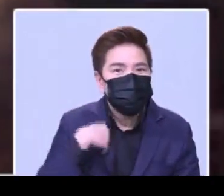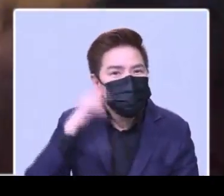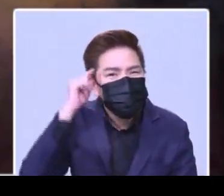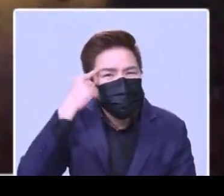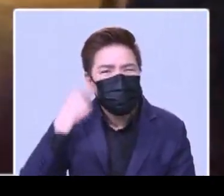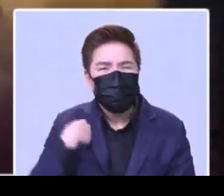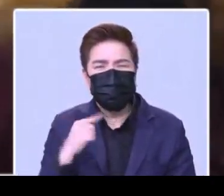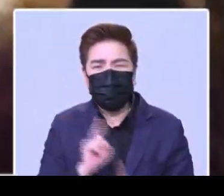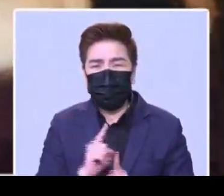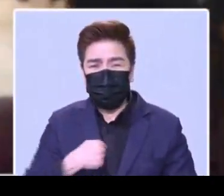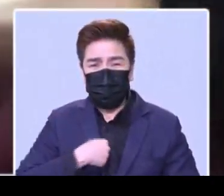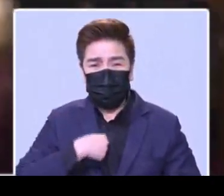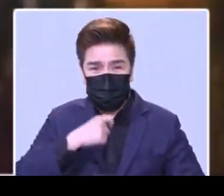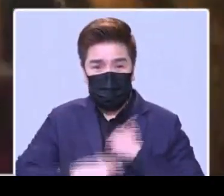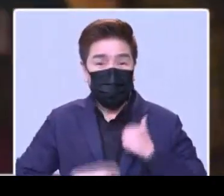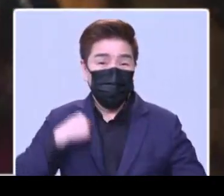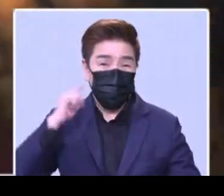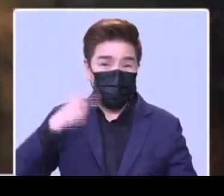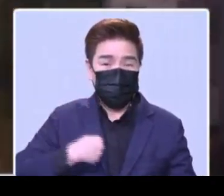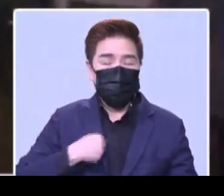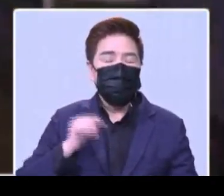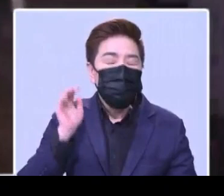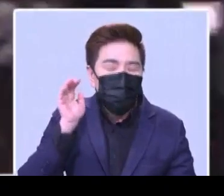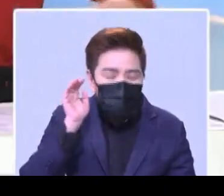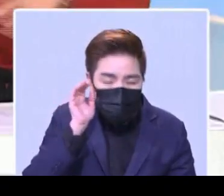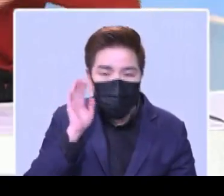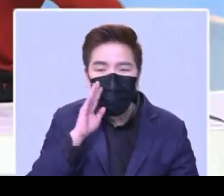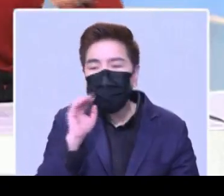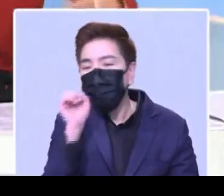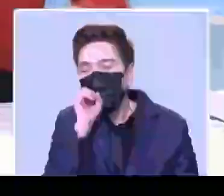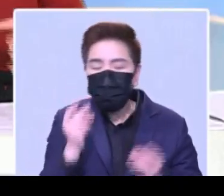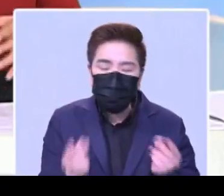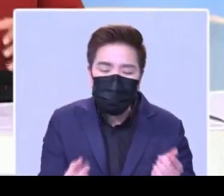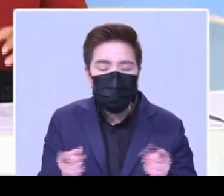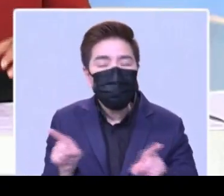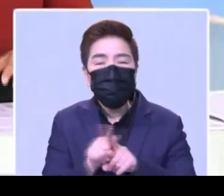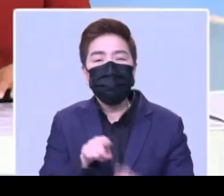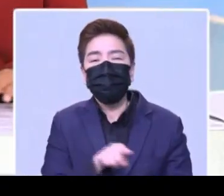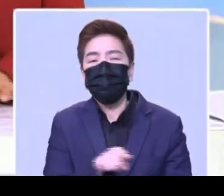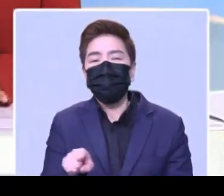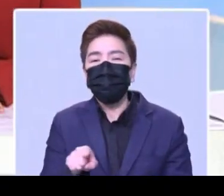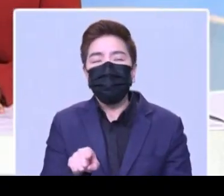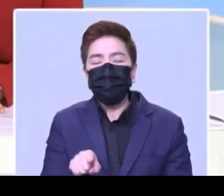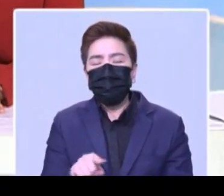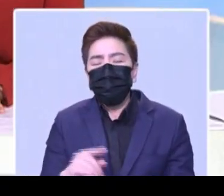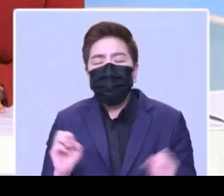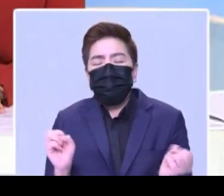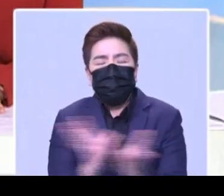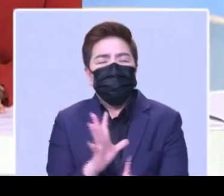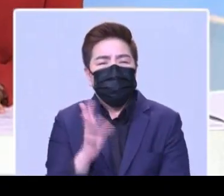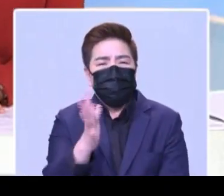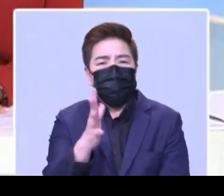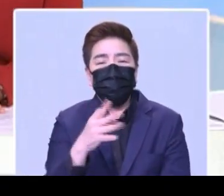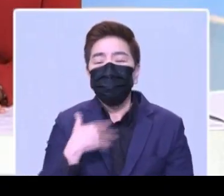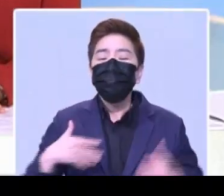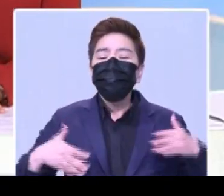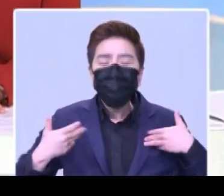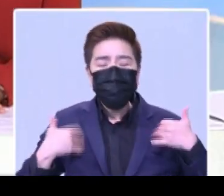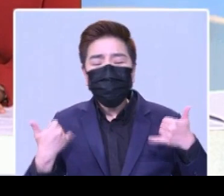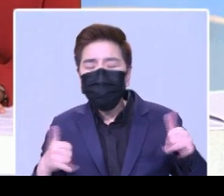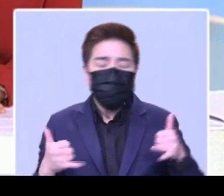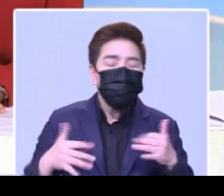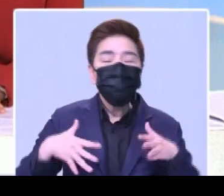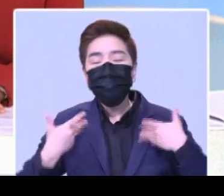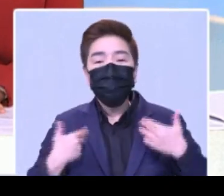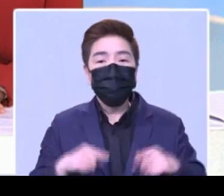ชื่ออย่างหนึ่งนะว่าถ้าปกติจริงๆเนี่ยมีงานคอนเสิร์ตธรรมดาให้เต้นรำกันอย่างเงี้ยคนเขาไม่ทะเลาะกันหรอกมาเต้นกันสนุกสนานมัน